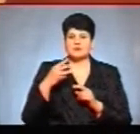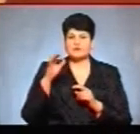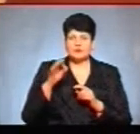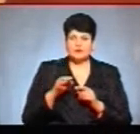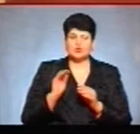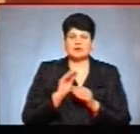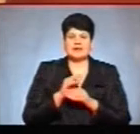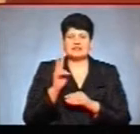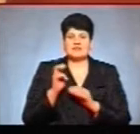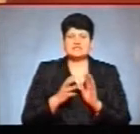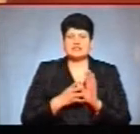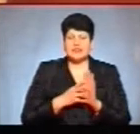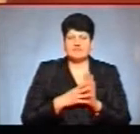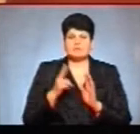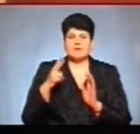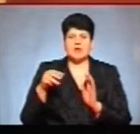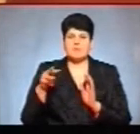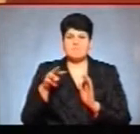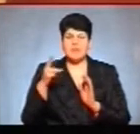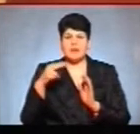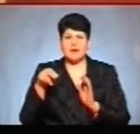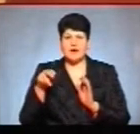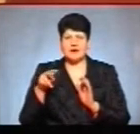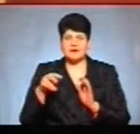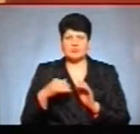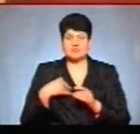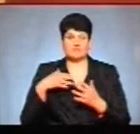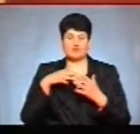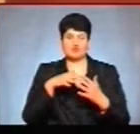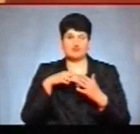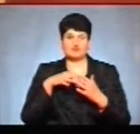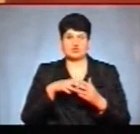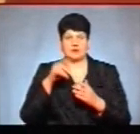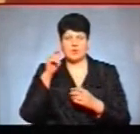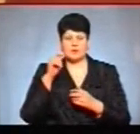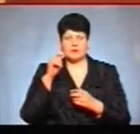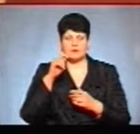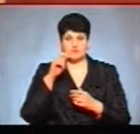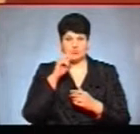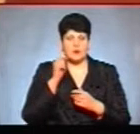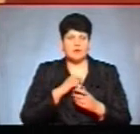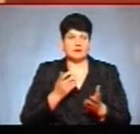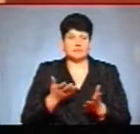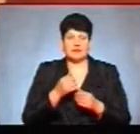209 мільярдів, які у нас на національну безпеку і оборону. У нас воююча країна, ми не можемо витрачати менше – 5%.